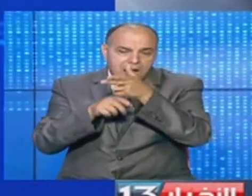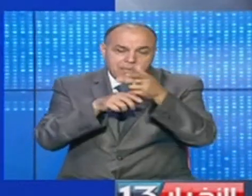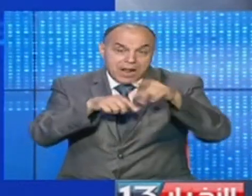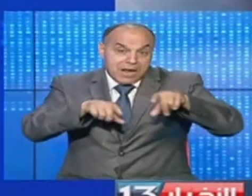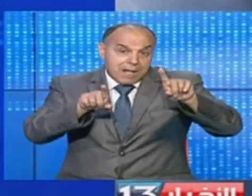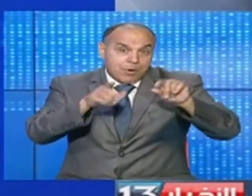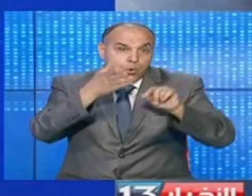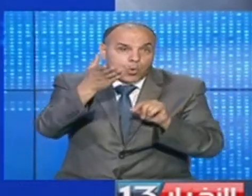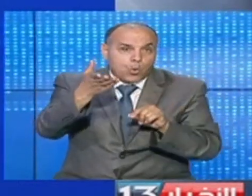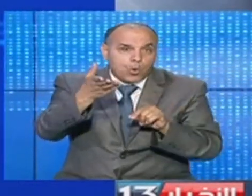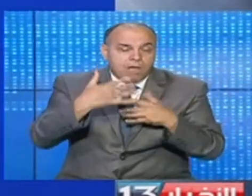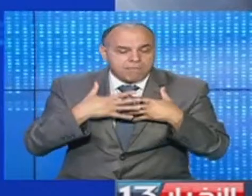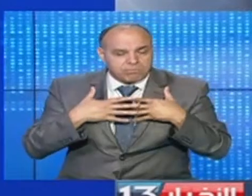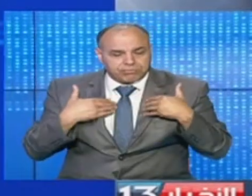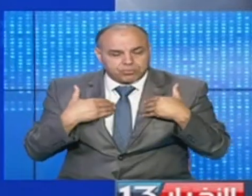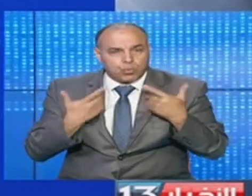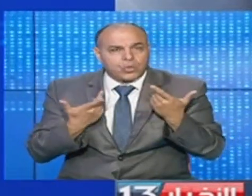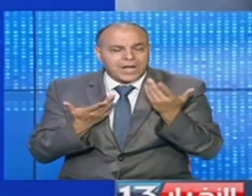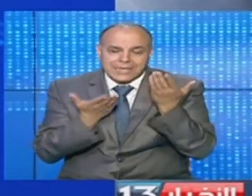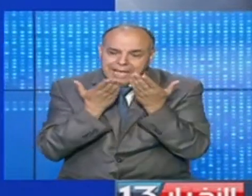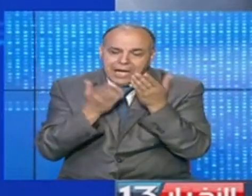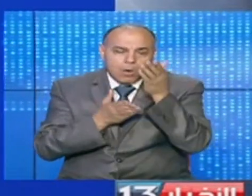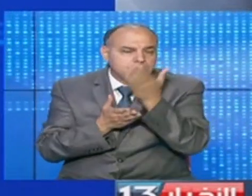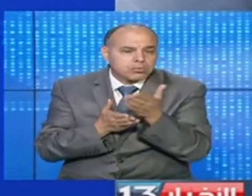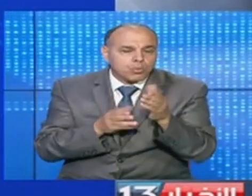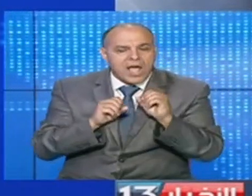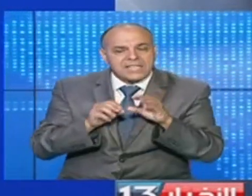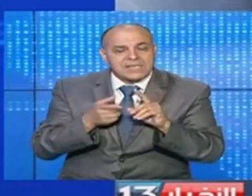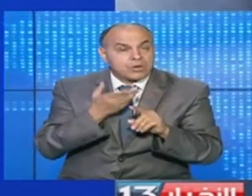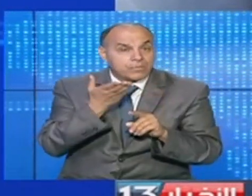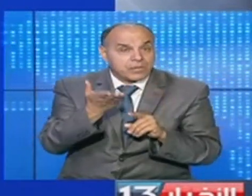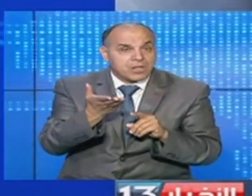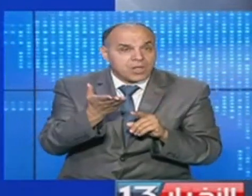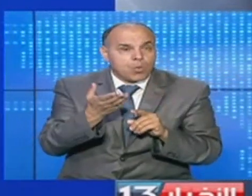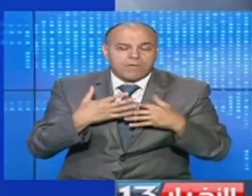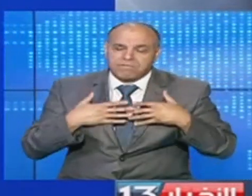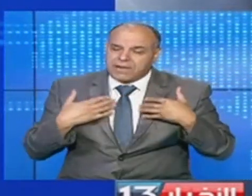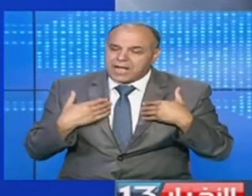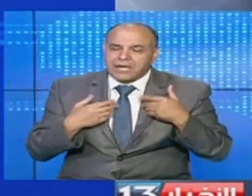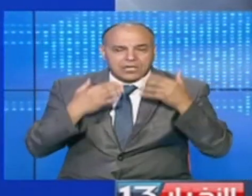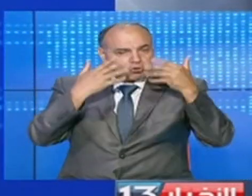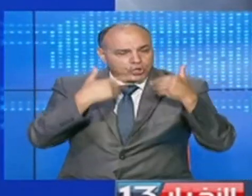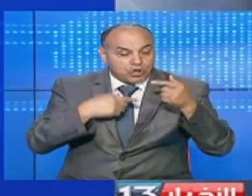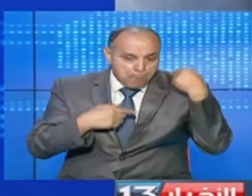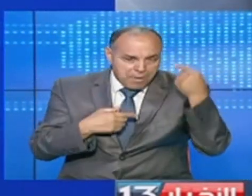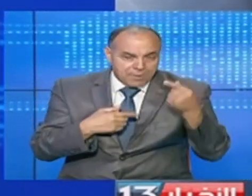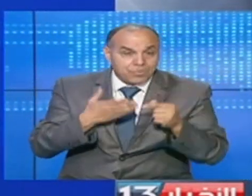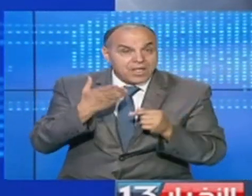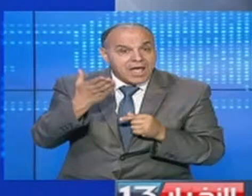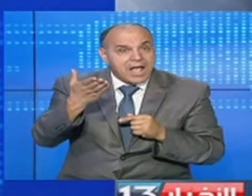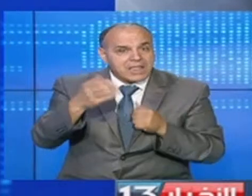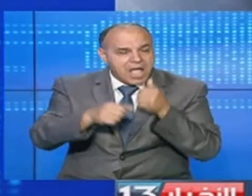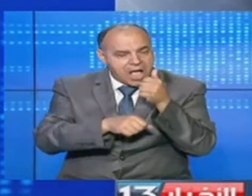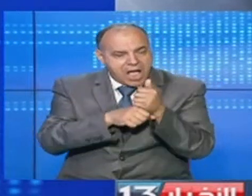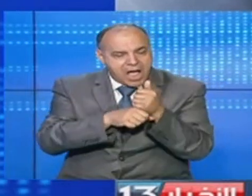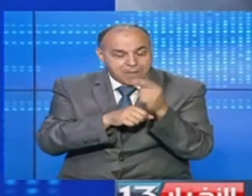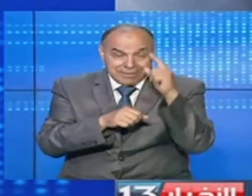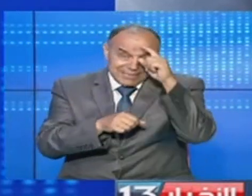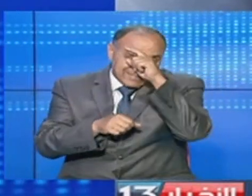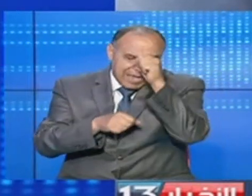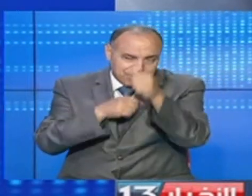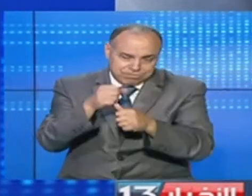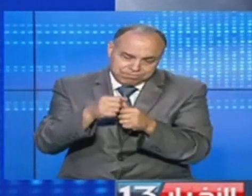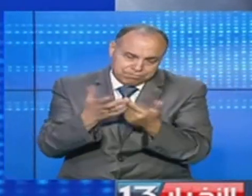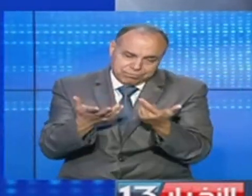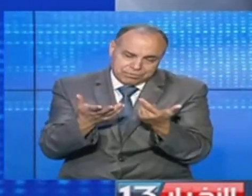الاخبار تفاؤل في صفوف التلاميذ واساتذتهم واستبشار في ظل سنه دراسيه صعبه